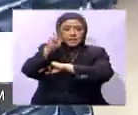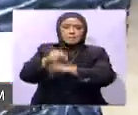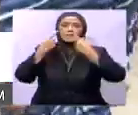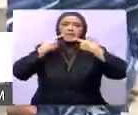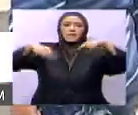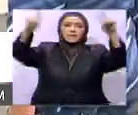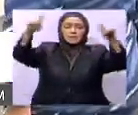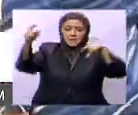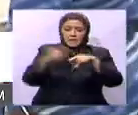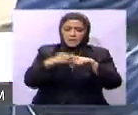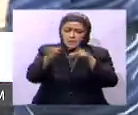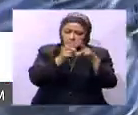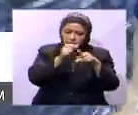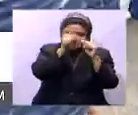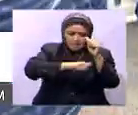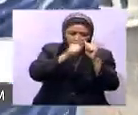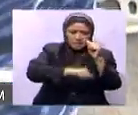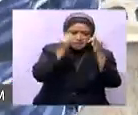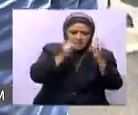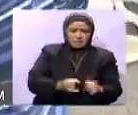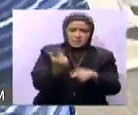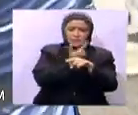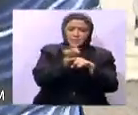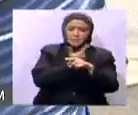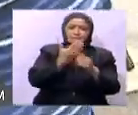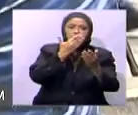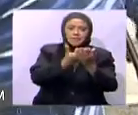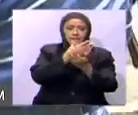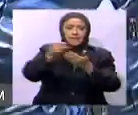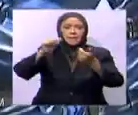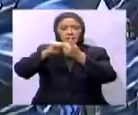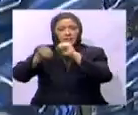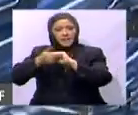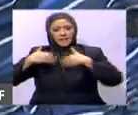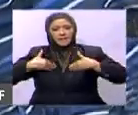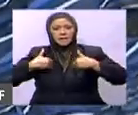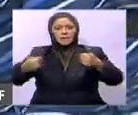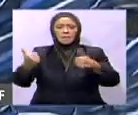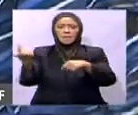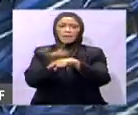pelatih dengan berkesan dan masalah melibatkan kesihatan pelatih juga semakin berkurang.